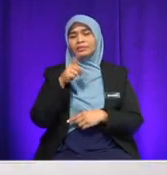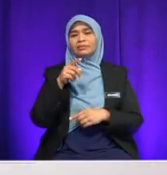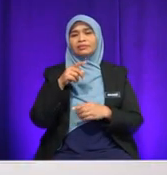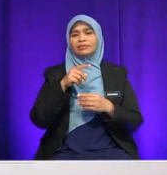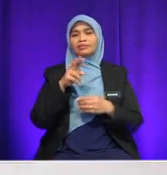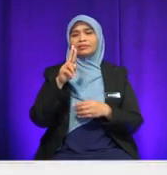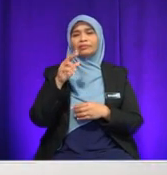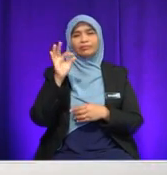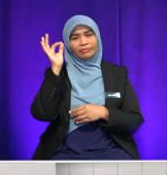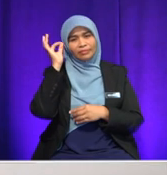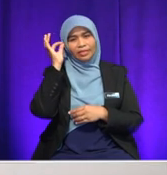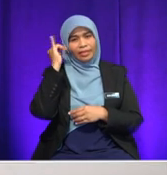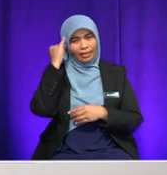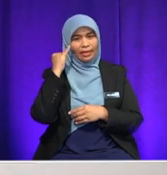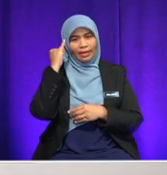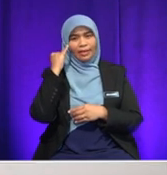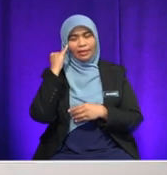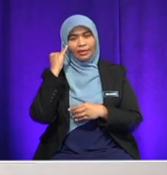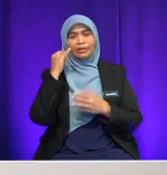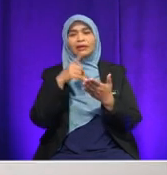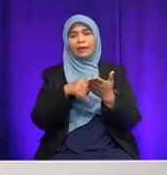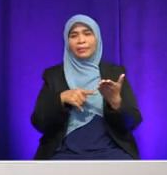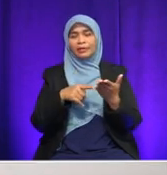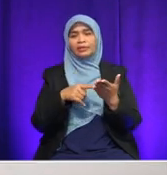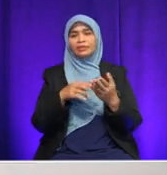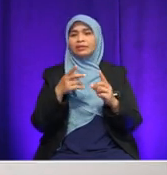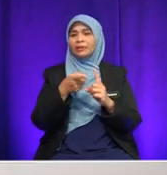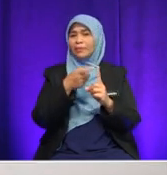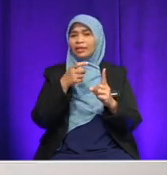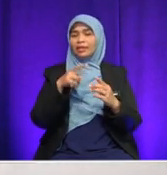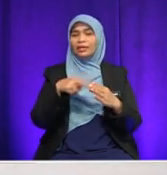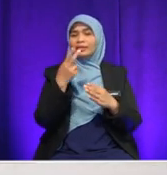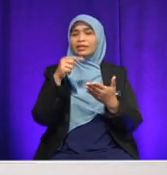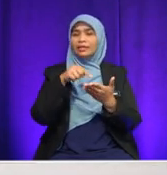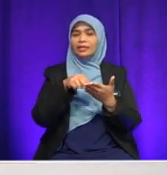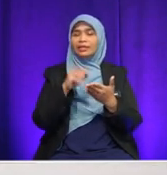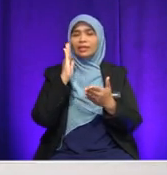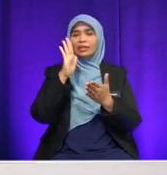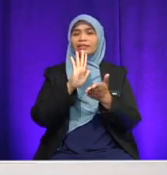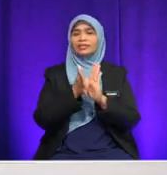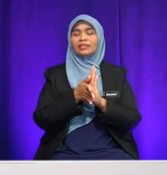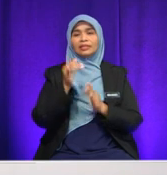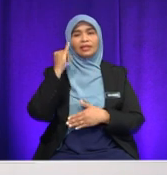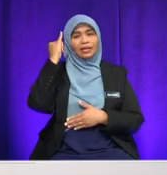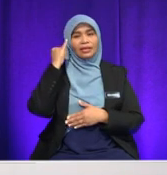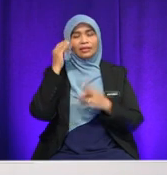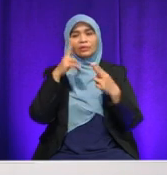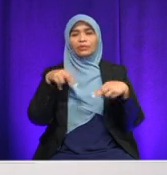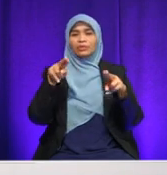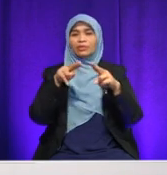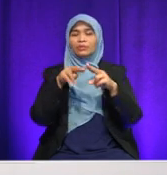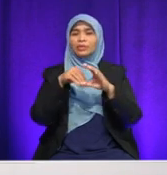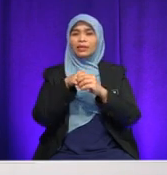Ya. Itu sangat penting. Sebab apa? Sebab daripada hasil inilah akan menjadi idea utama dalam penulisan